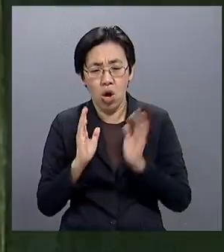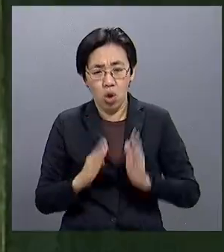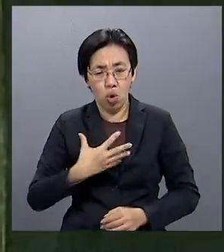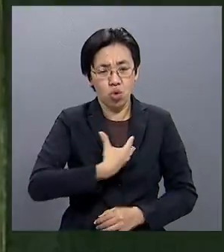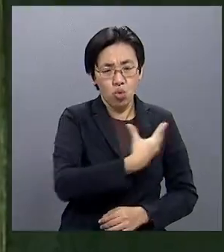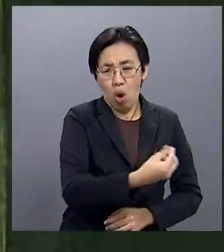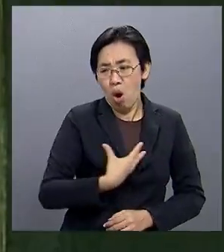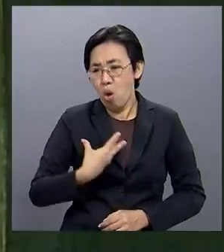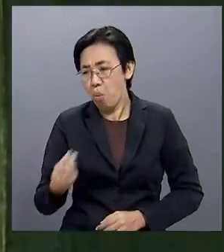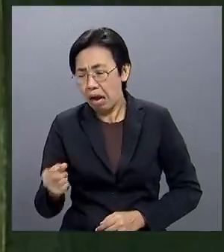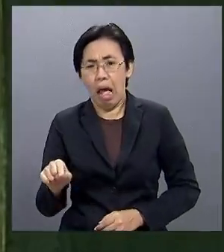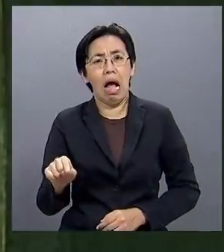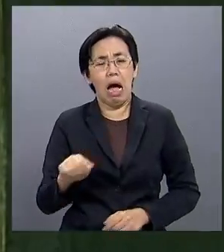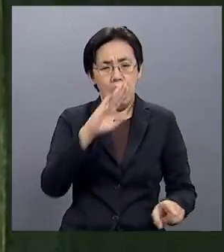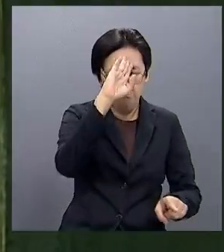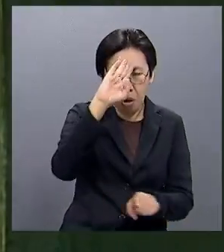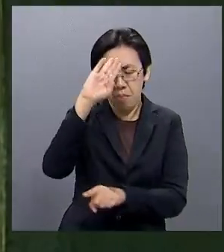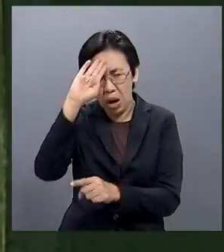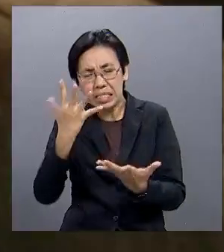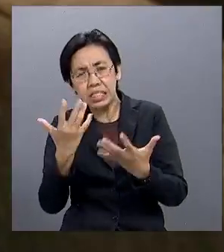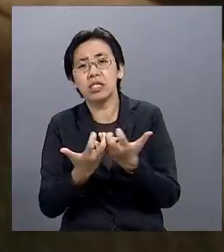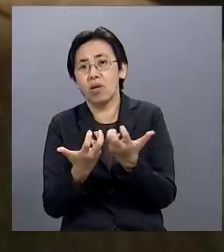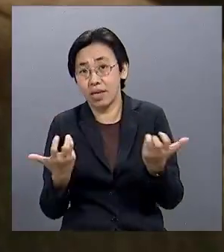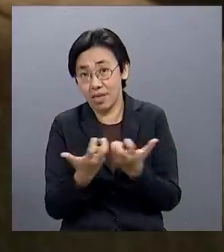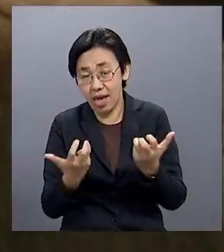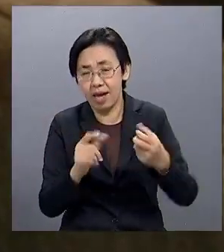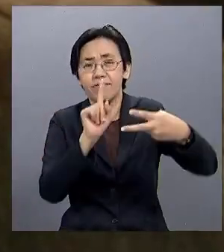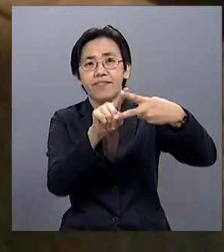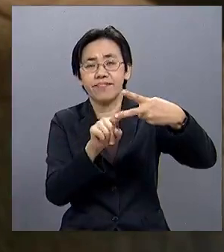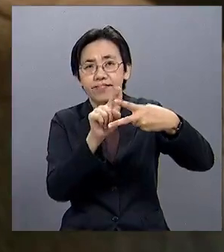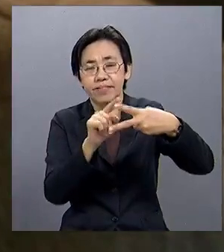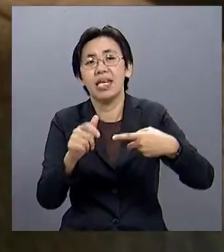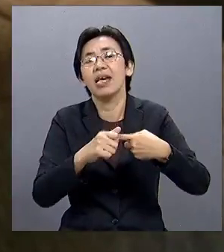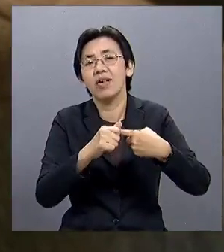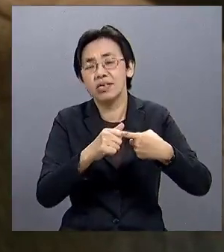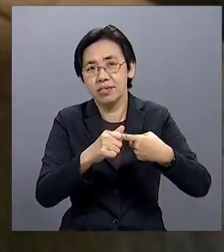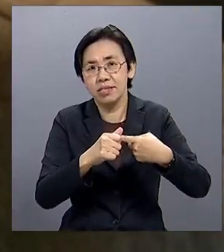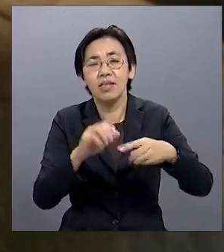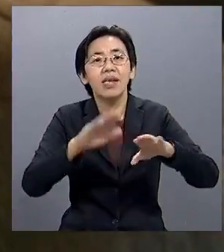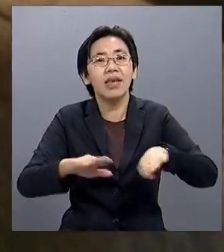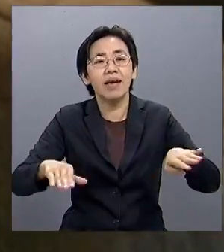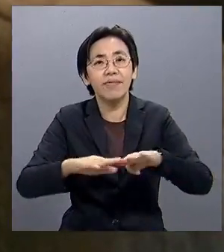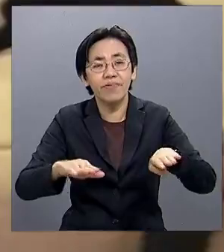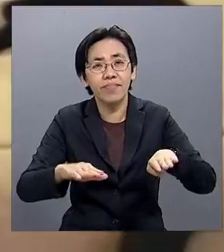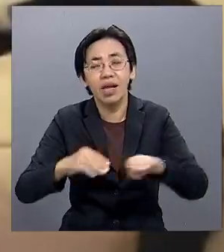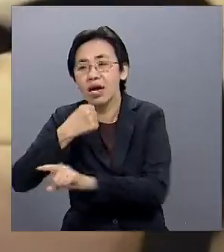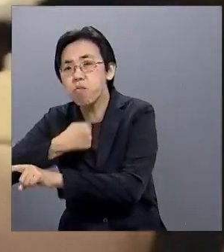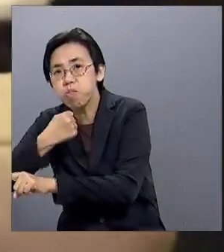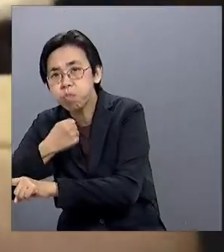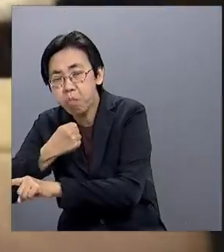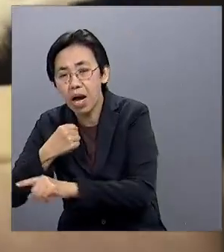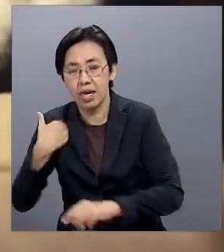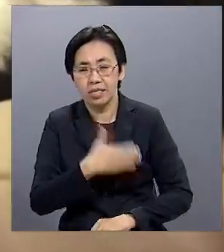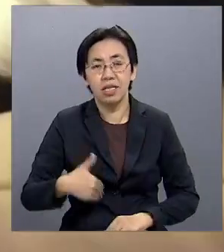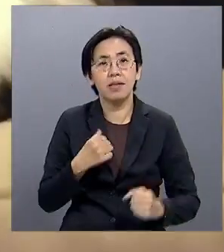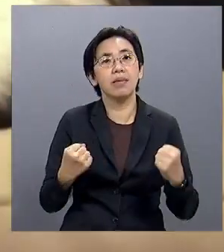นนี่นั่นก็ต้องแยกเป็น2อย่างอย่างที่1คือถ้าเกิดว่าเด็กกับแก่เนี่ยมีสุขภาพแข็งแรง